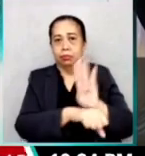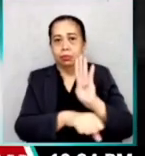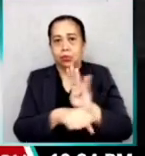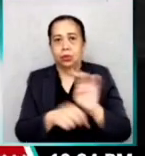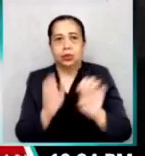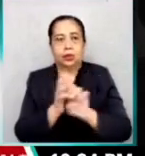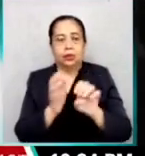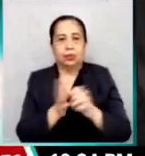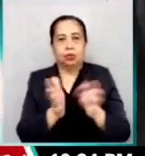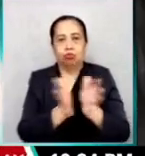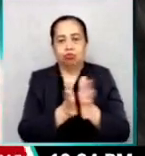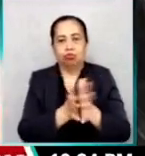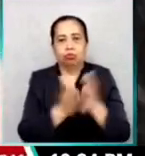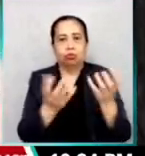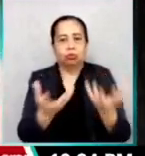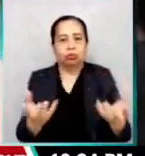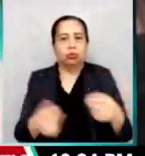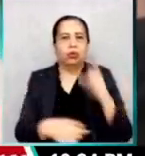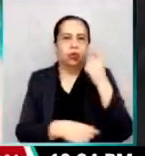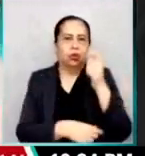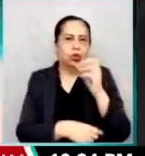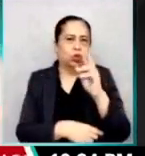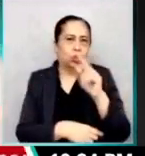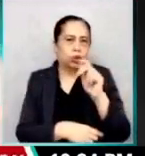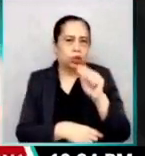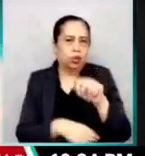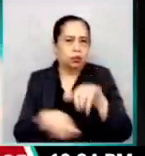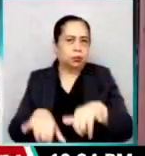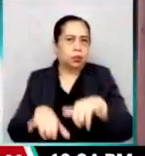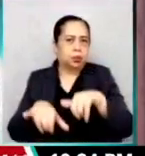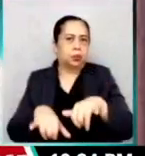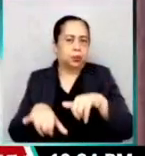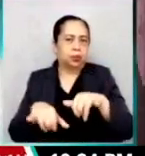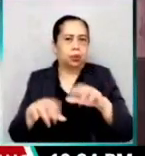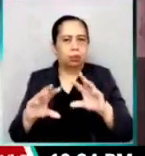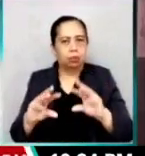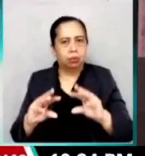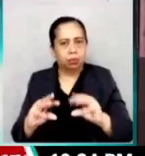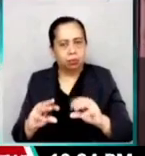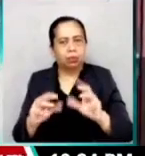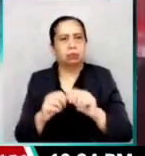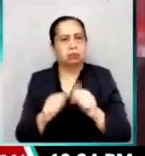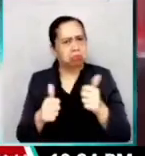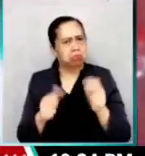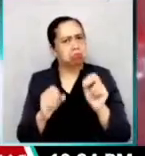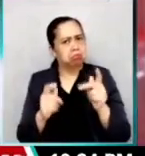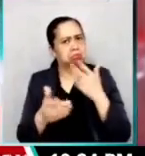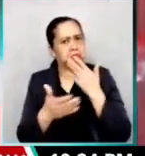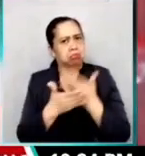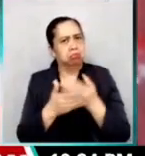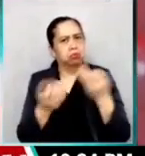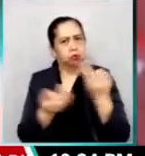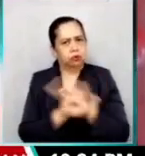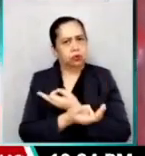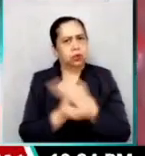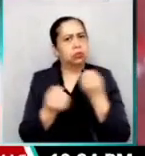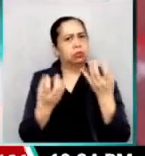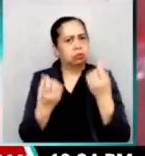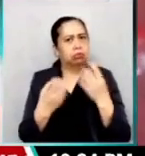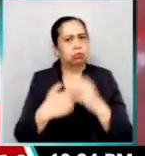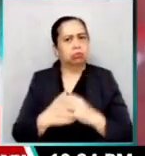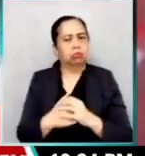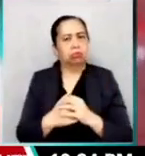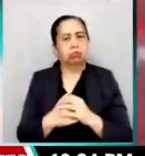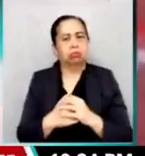karinderya. Pang torta. Ibababad ko muna para lumambot siya. Maganda naman siya sa riwa. Marami.